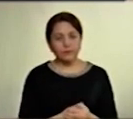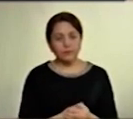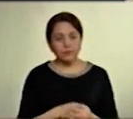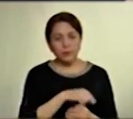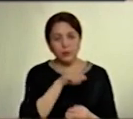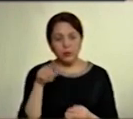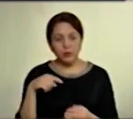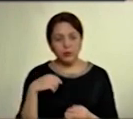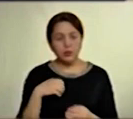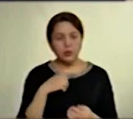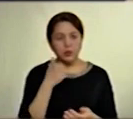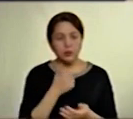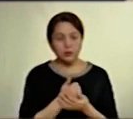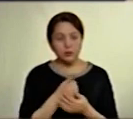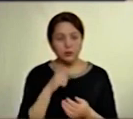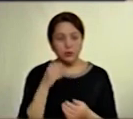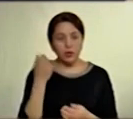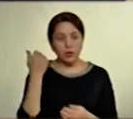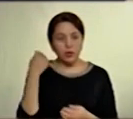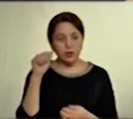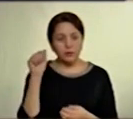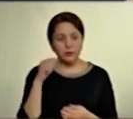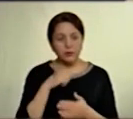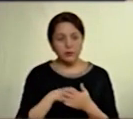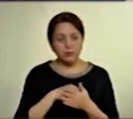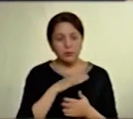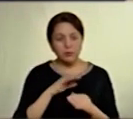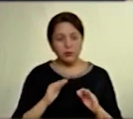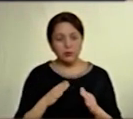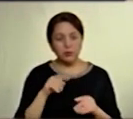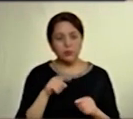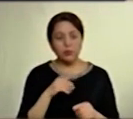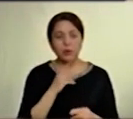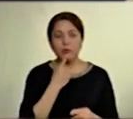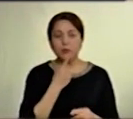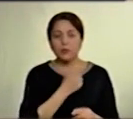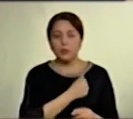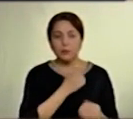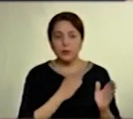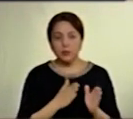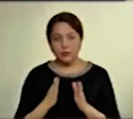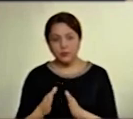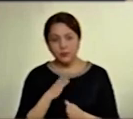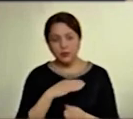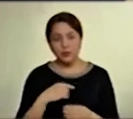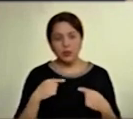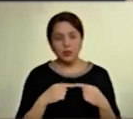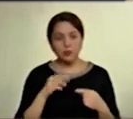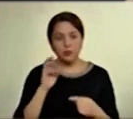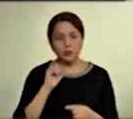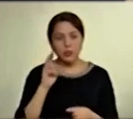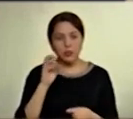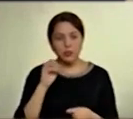Ularning asosiy ana shu g'alabasiga sababchi bo'lgan holat bu harbiy tartib edi. Albatta,